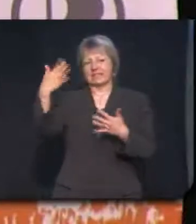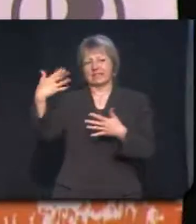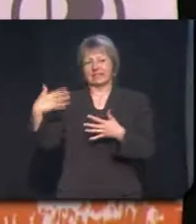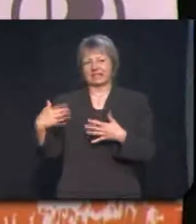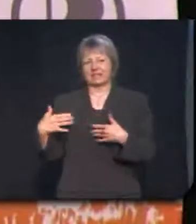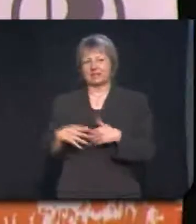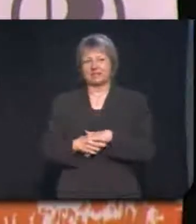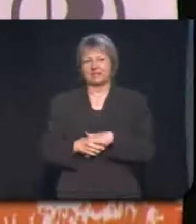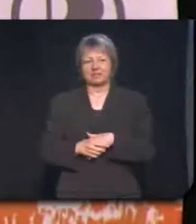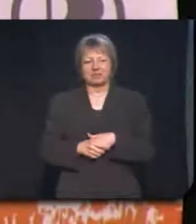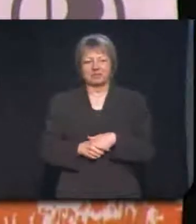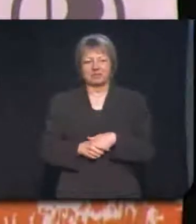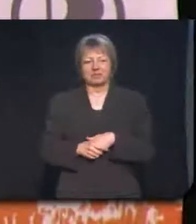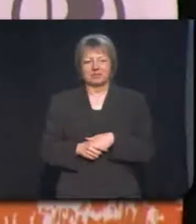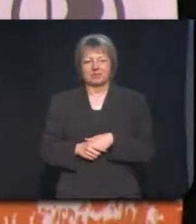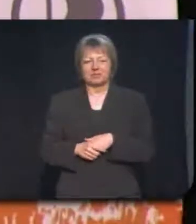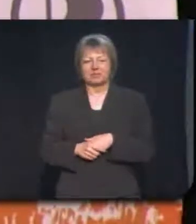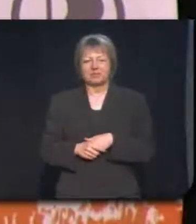und jetzt